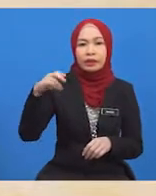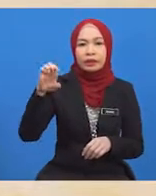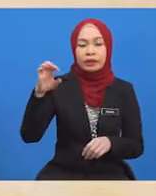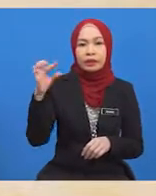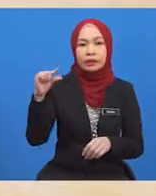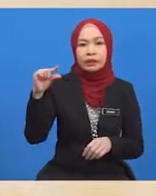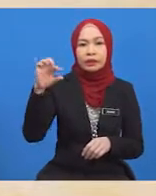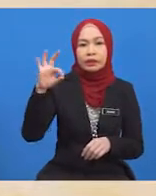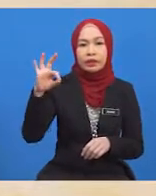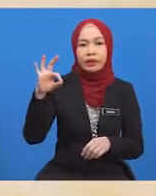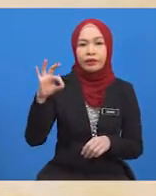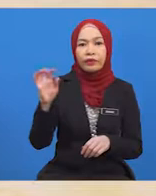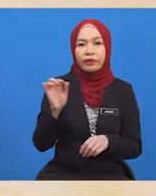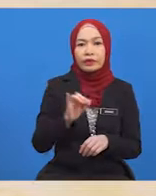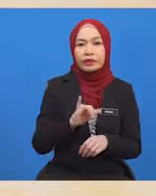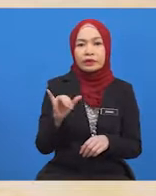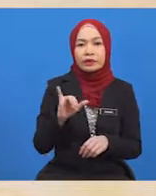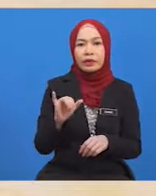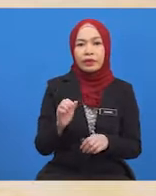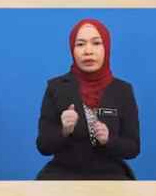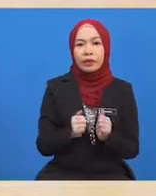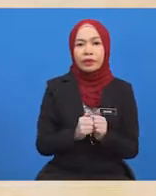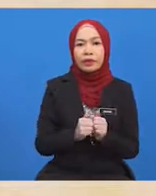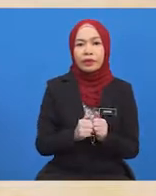yang berserenjang dengan satah ADEF.